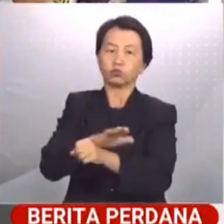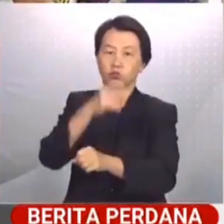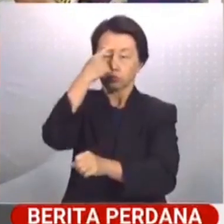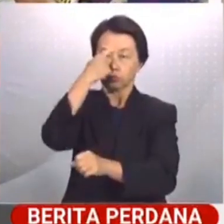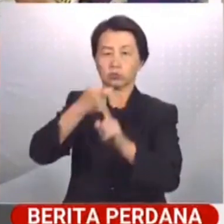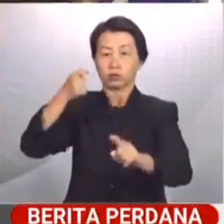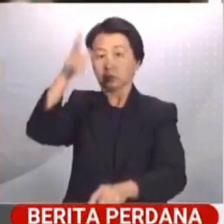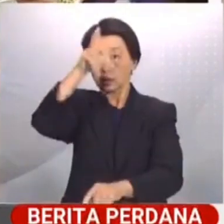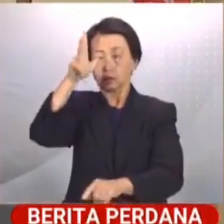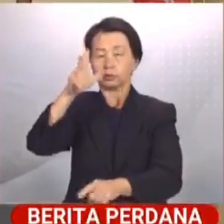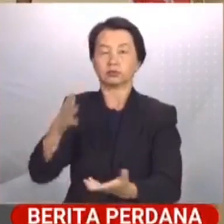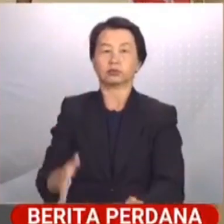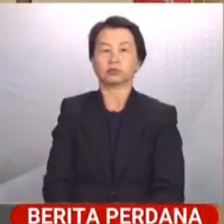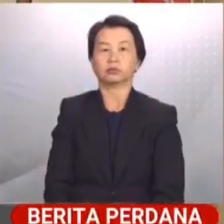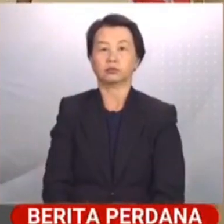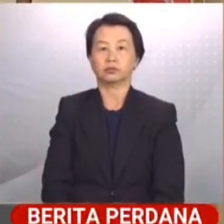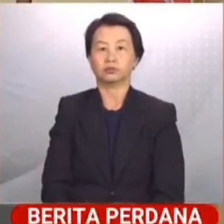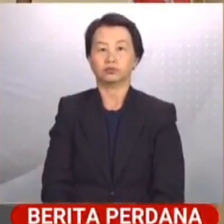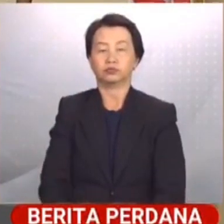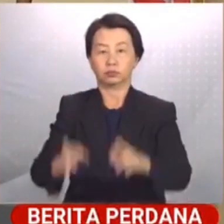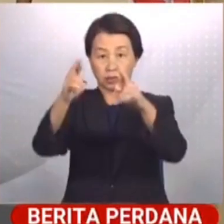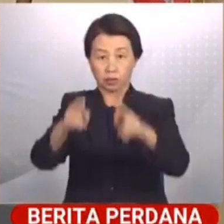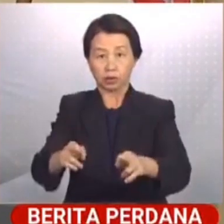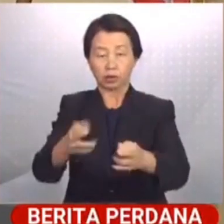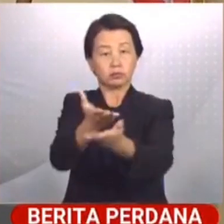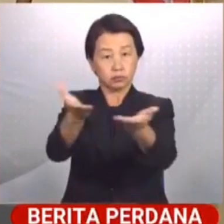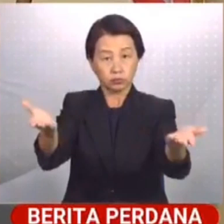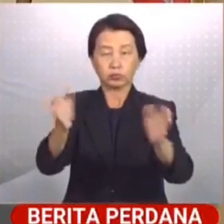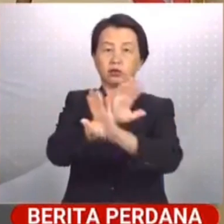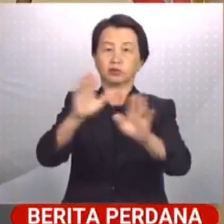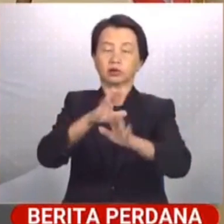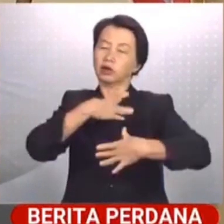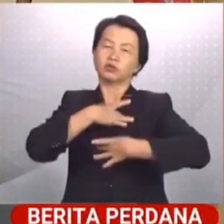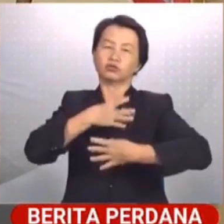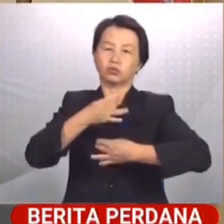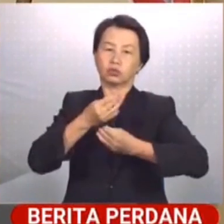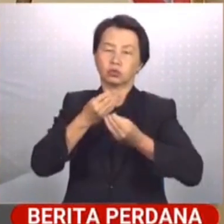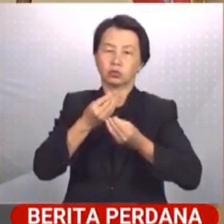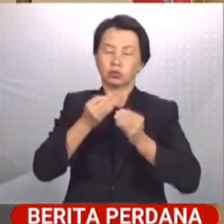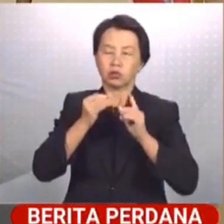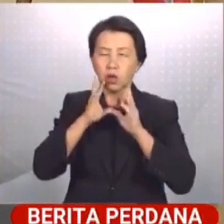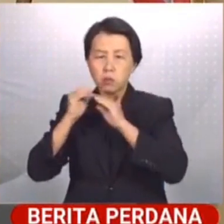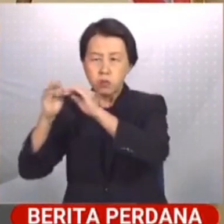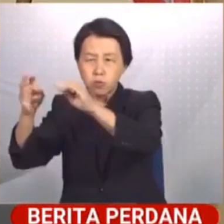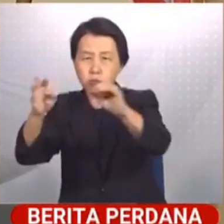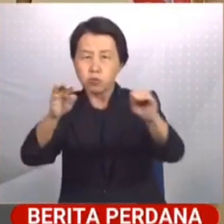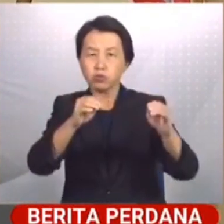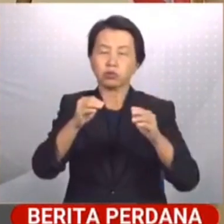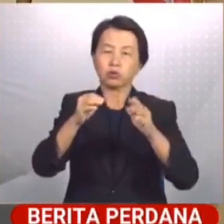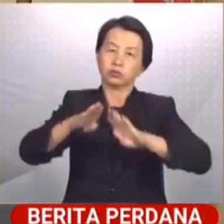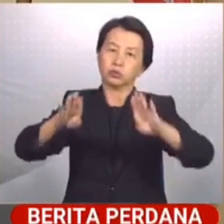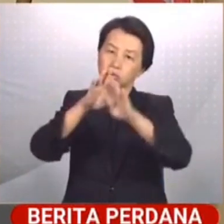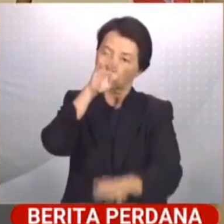pihak kerajaan Hai Raya juga jangan suka menyebar berita palsu